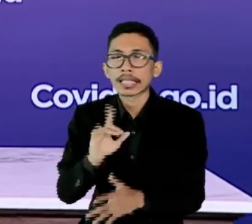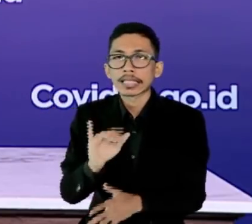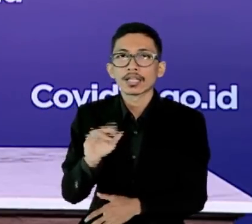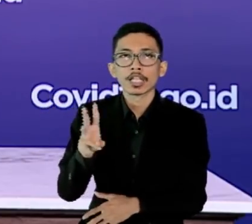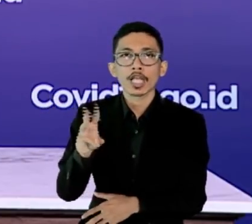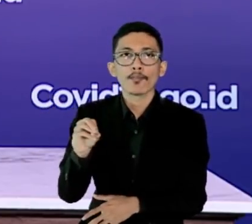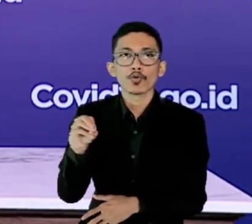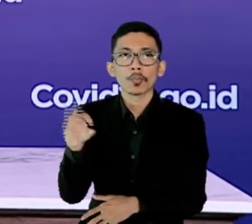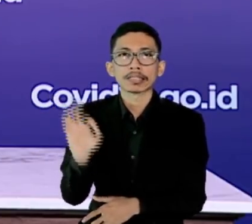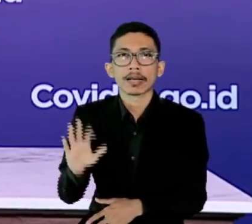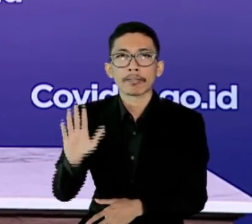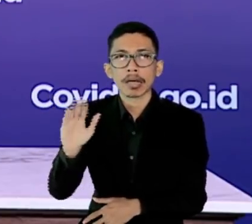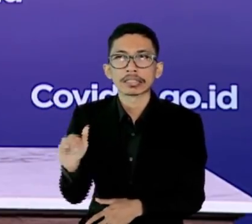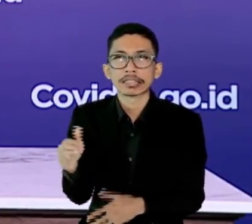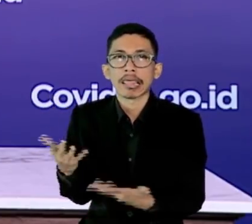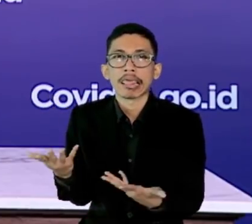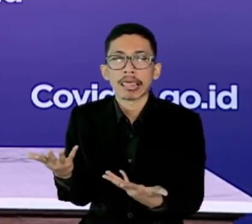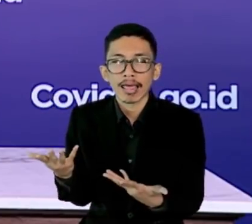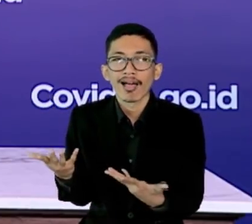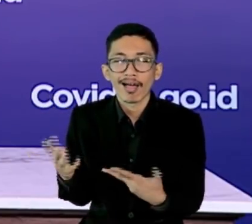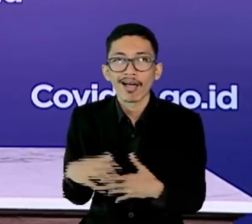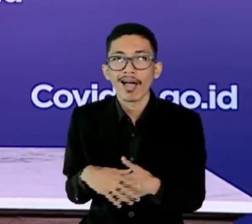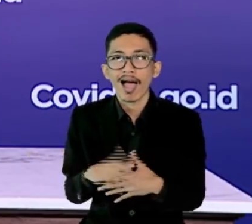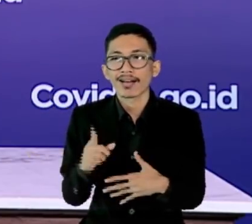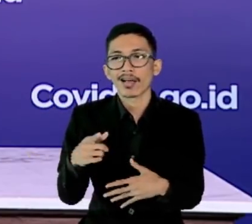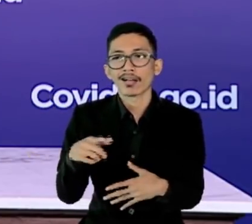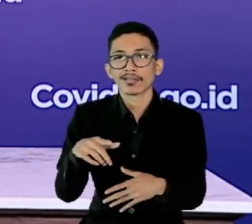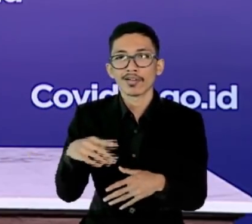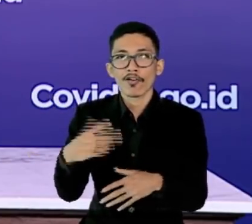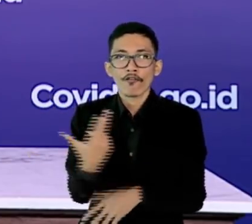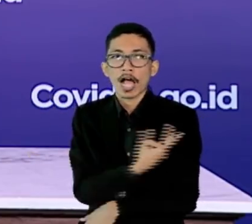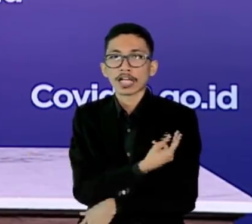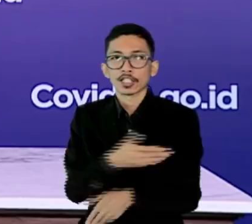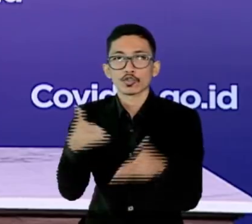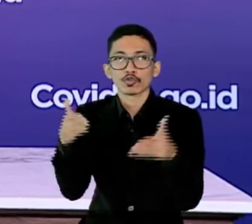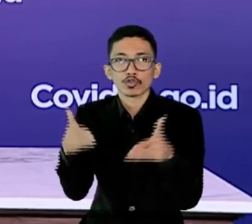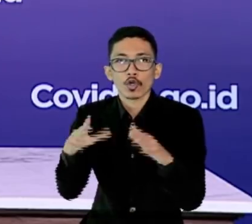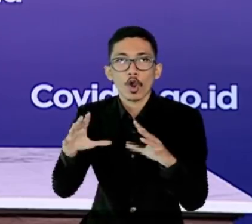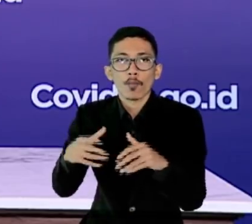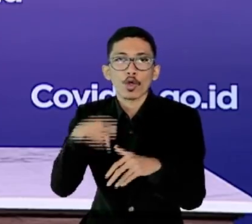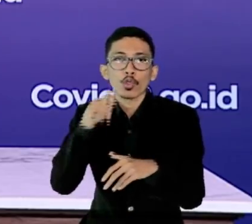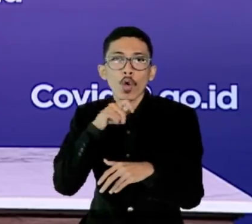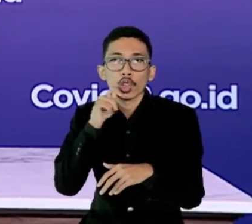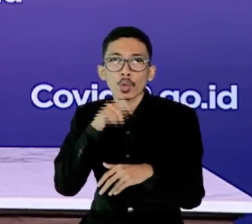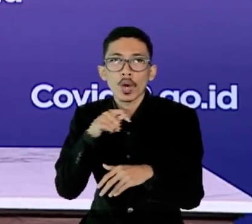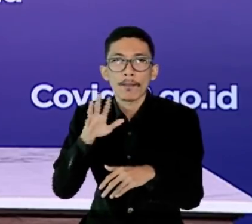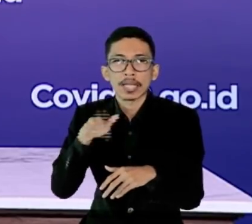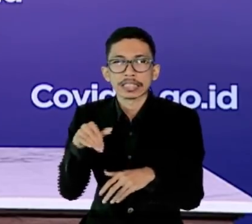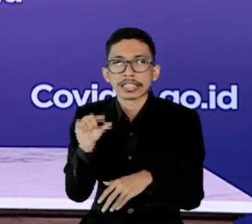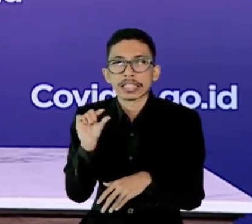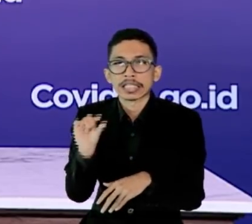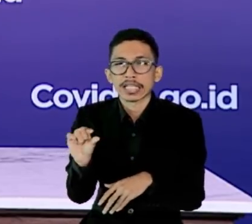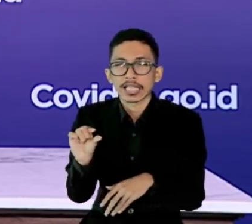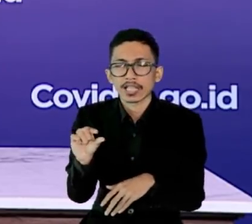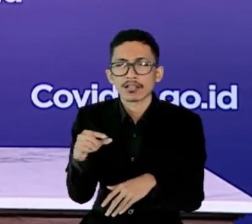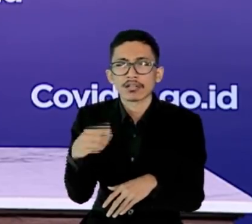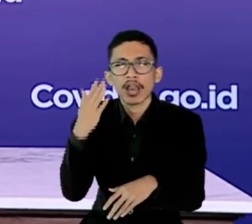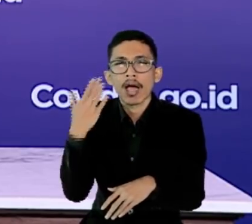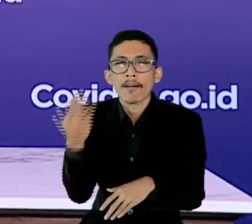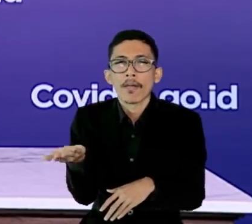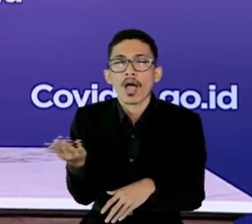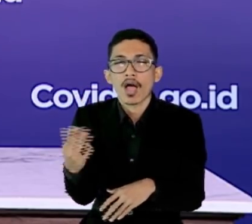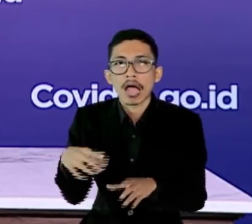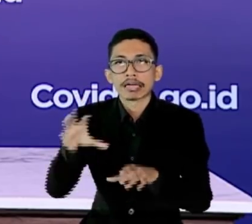Demikian juga capaian vaksinasi untuk kelompok lansia yang masih sangat kecil. Mengapa hal ini terjadi dan apakah